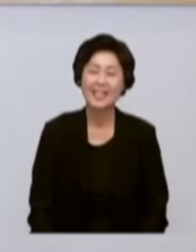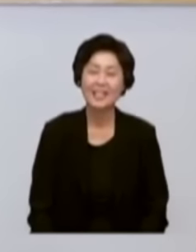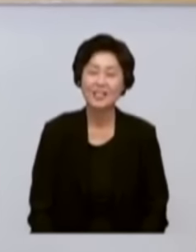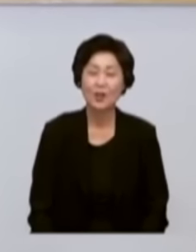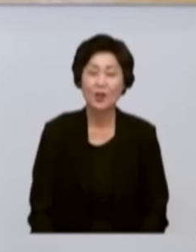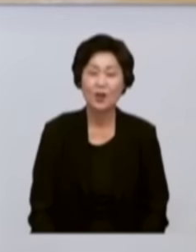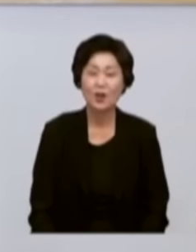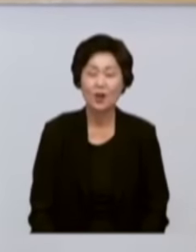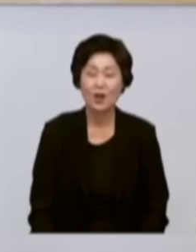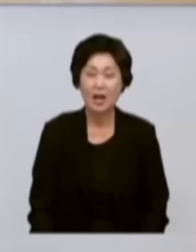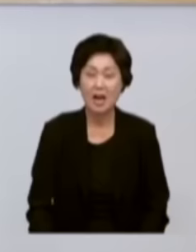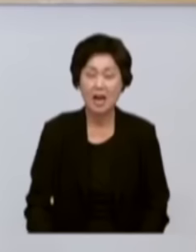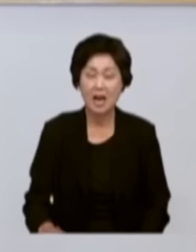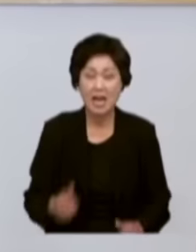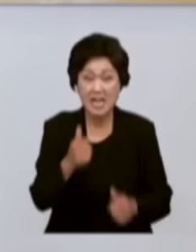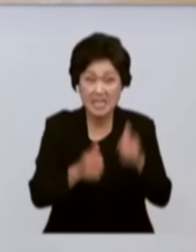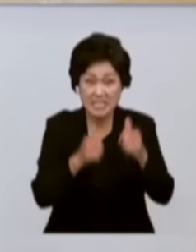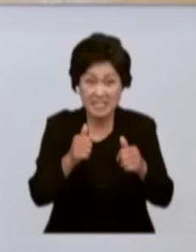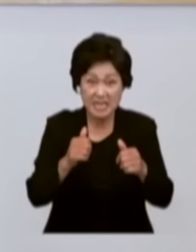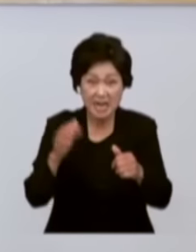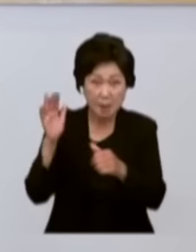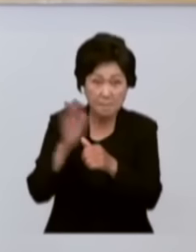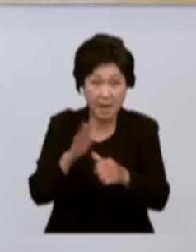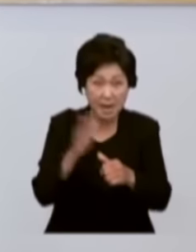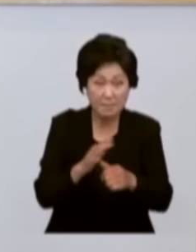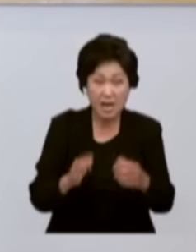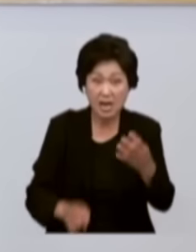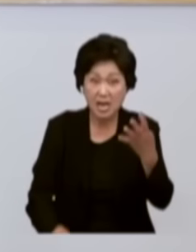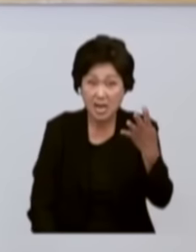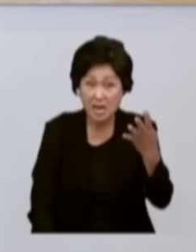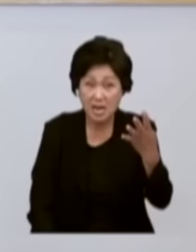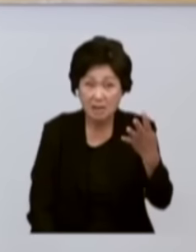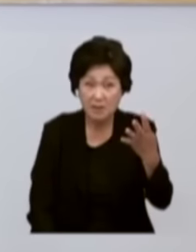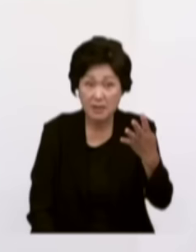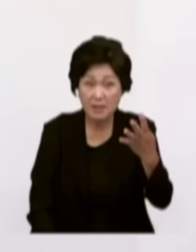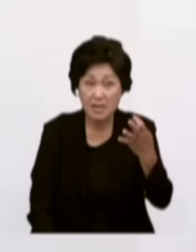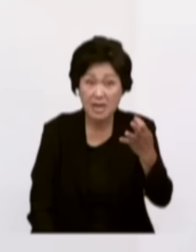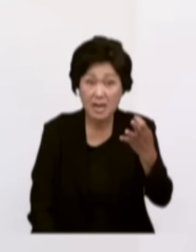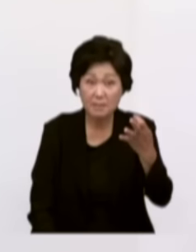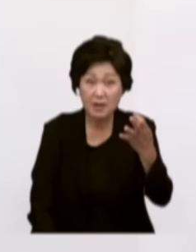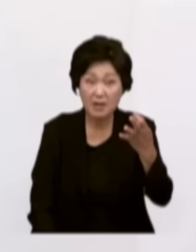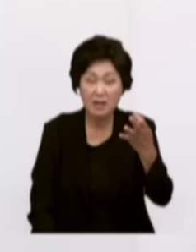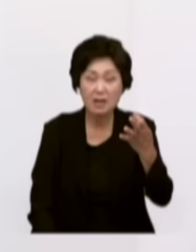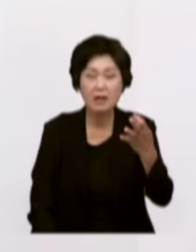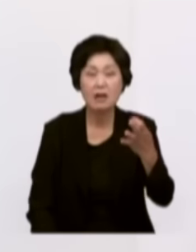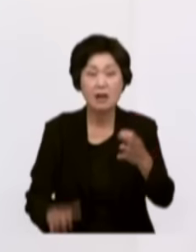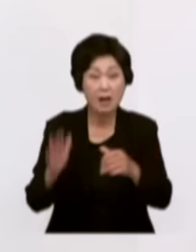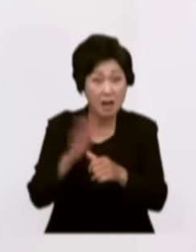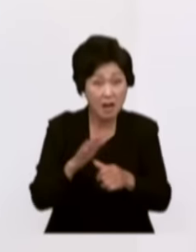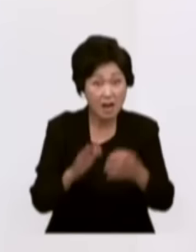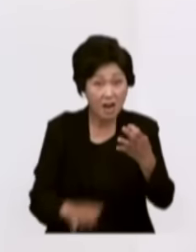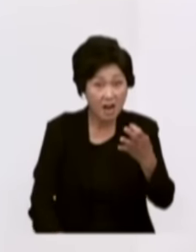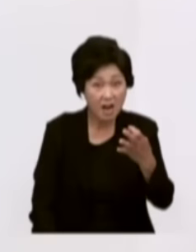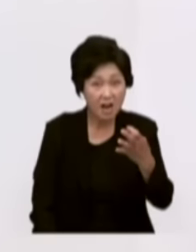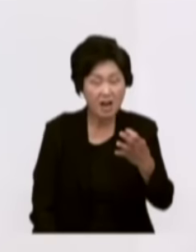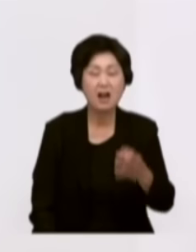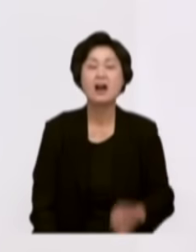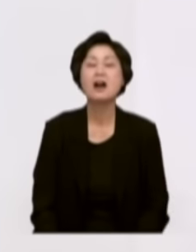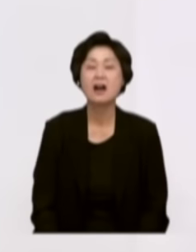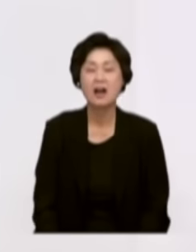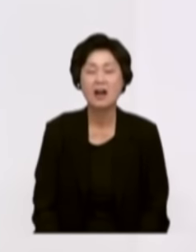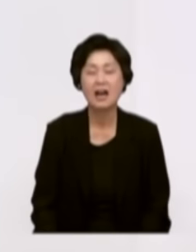저기 14번 시험을 떨어졌어요 방송국은. 네, 네. 고난이 심하셨구나. 그래서 이제 그 가수가 되는